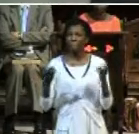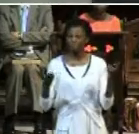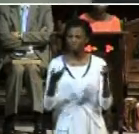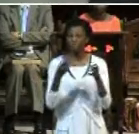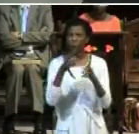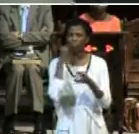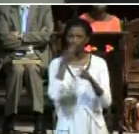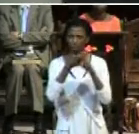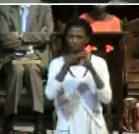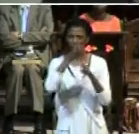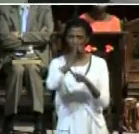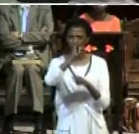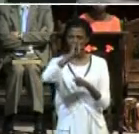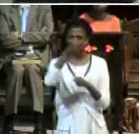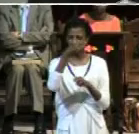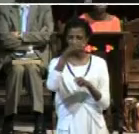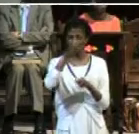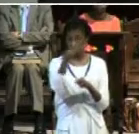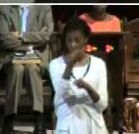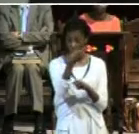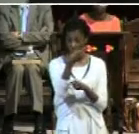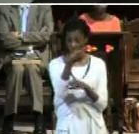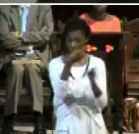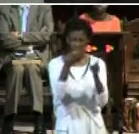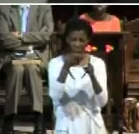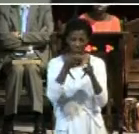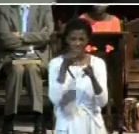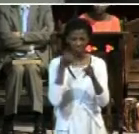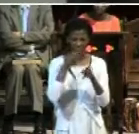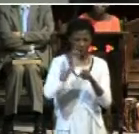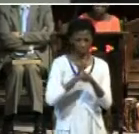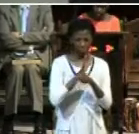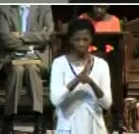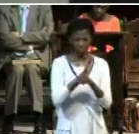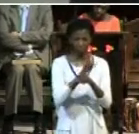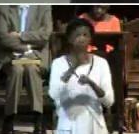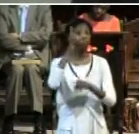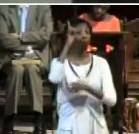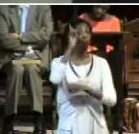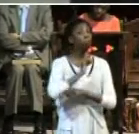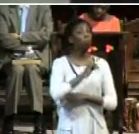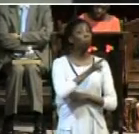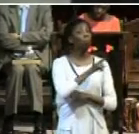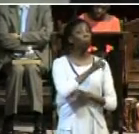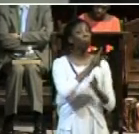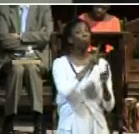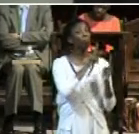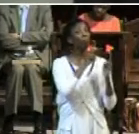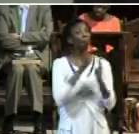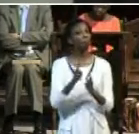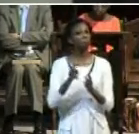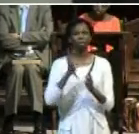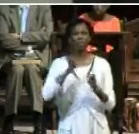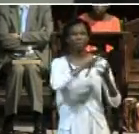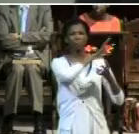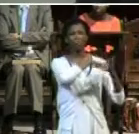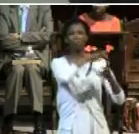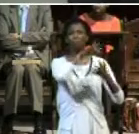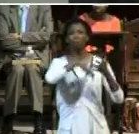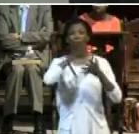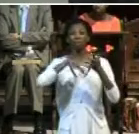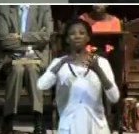Simon. Plus exactement, il faut commencer par le langage de la femme. Remarquez, cette femme, dans aucun des textes, ne dit un